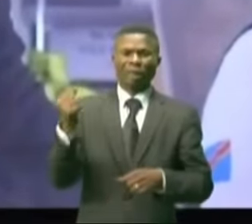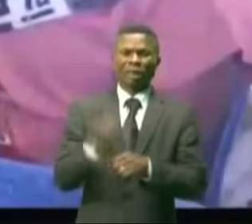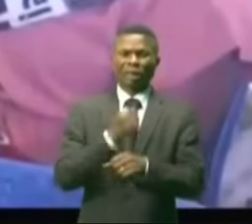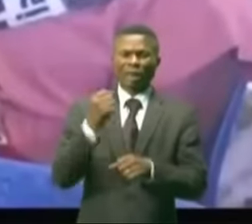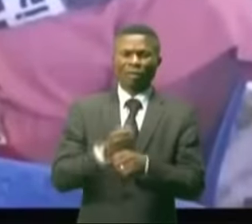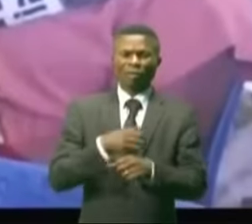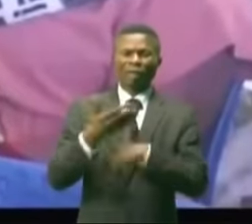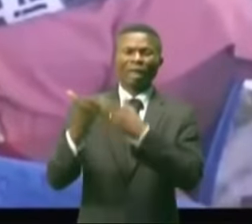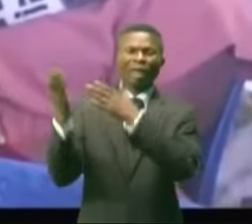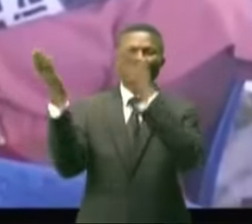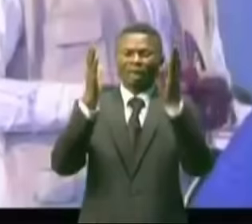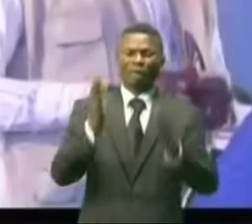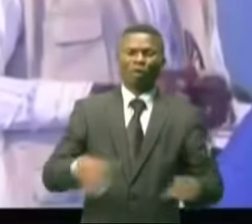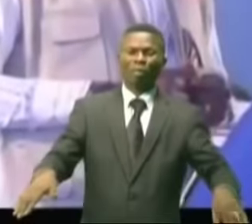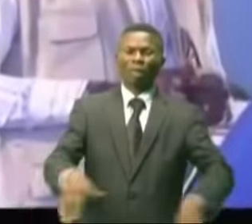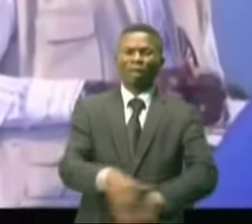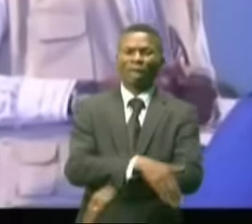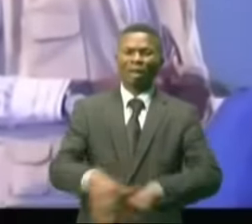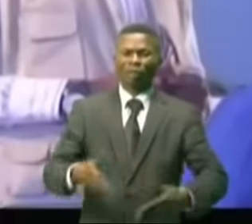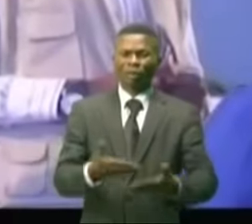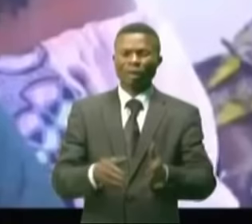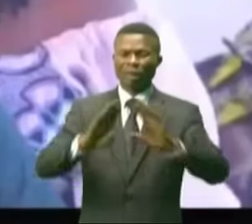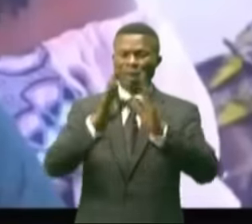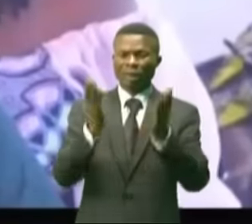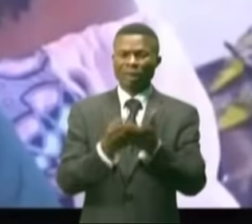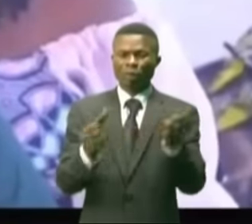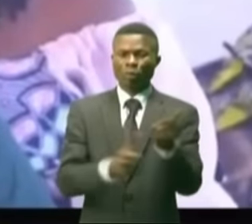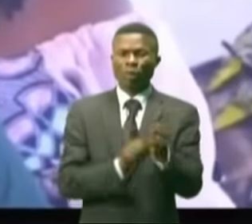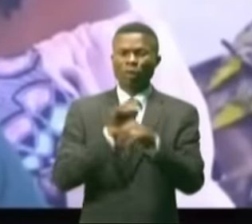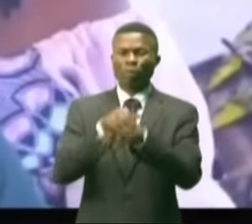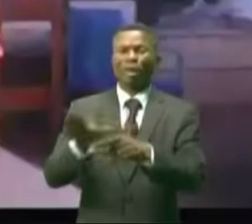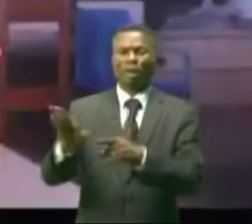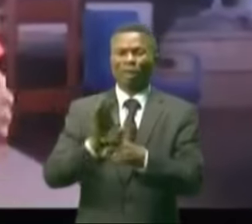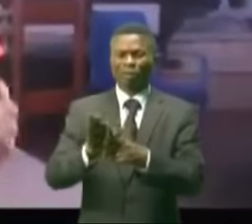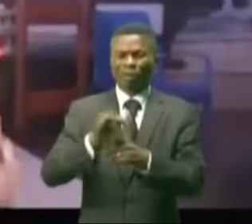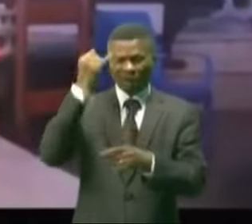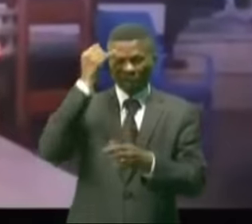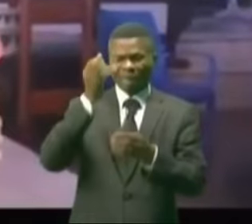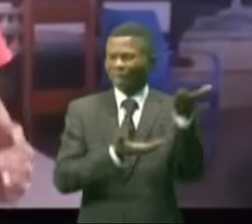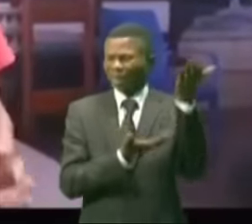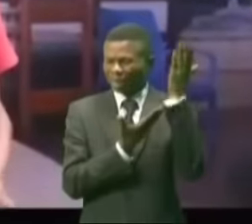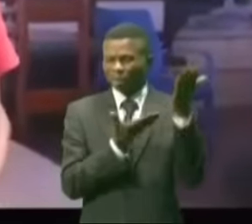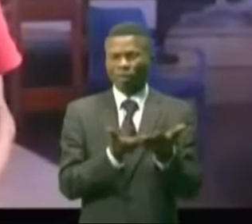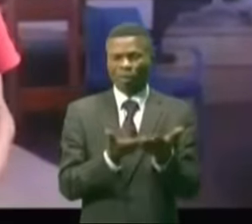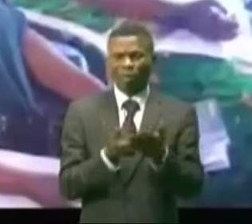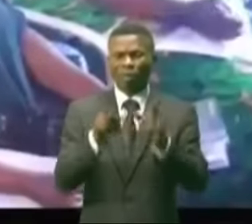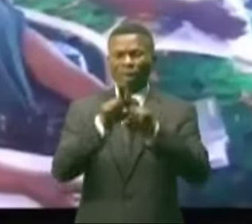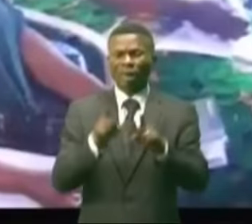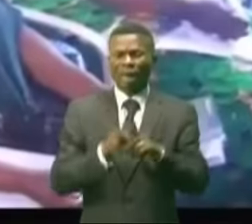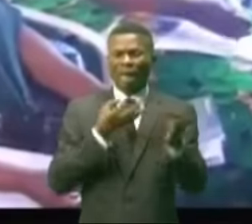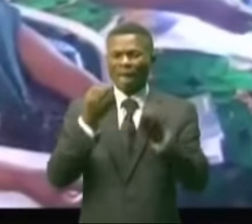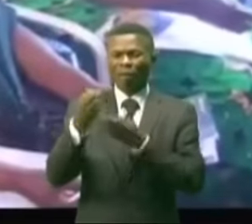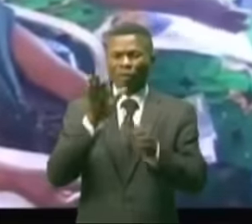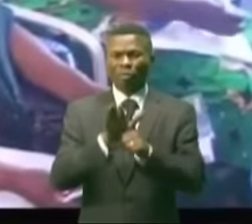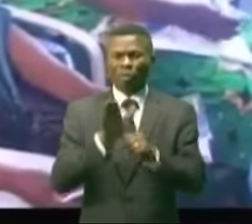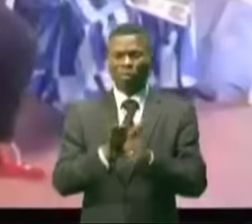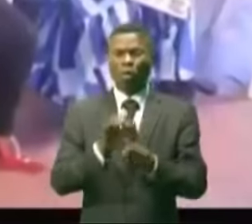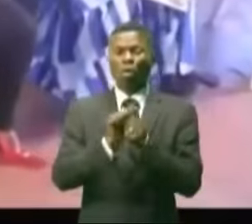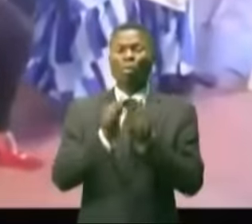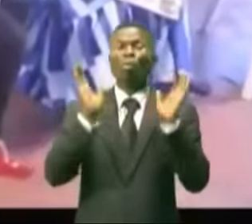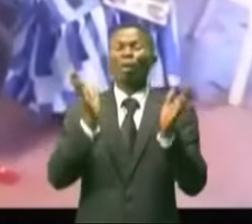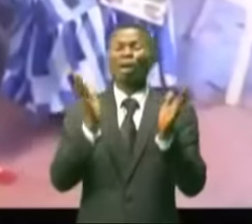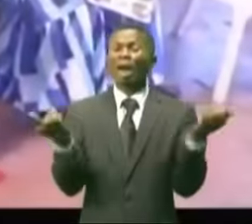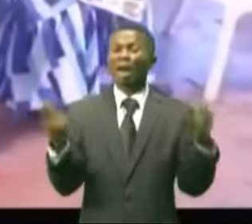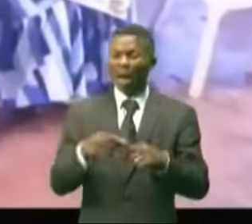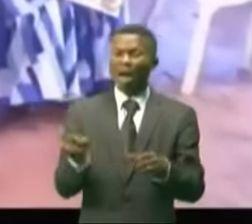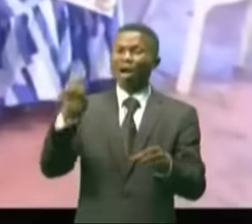trafiquer. À noter que les participants ont été édifiés sur les concepts clés par Dieudonné Mouiroy. Il a aussi dévoilé diverses conséquences des violences